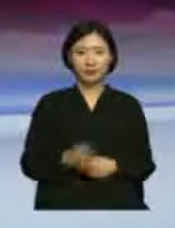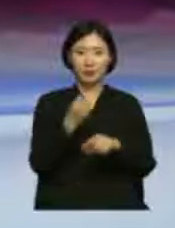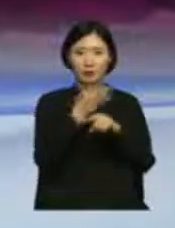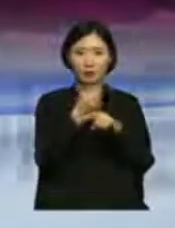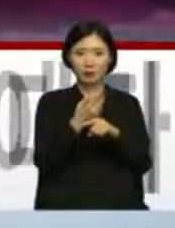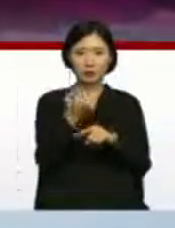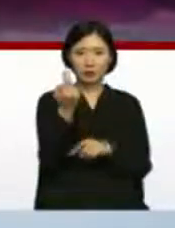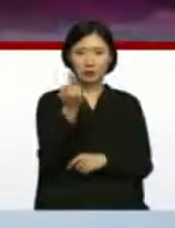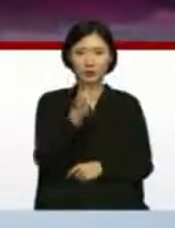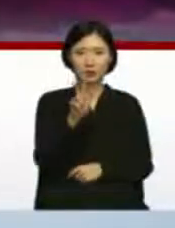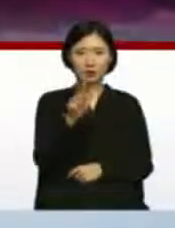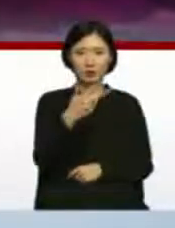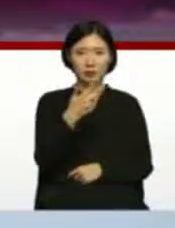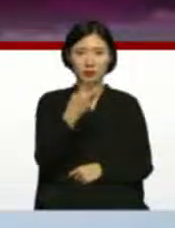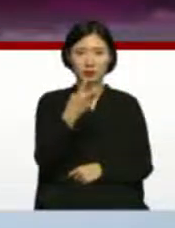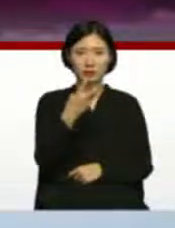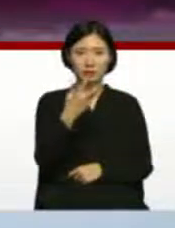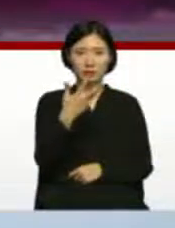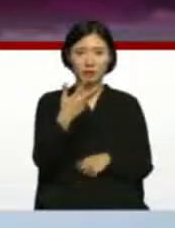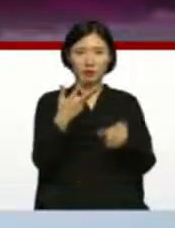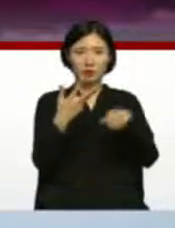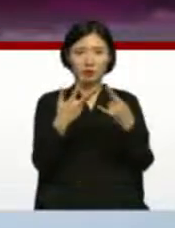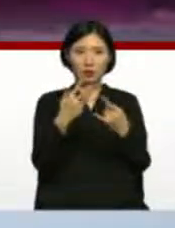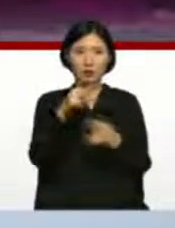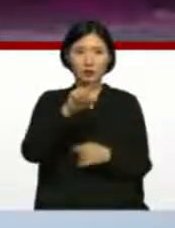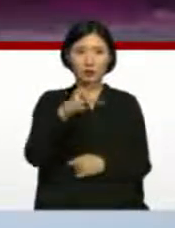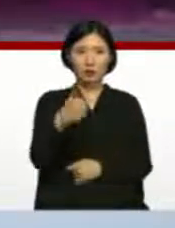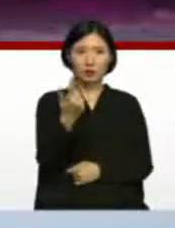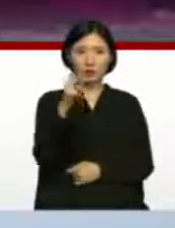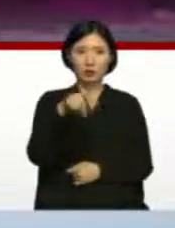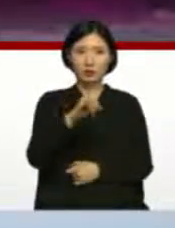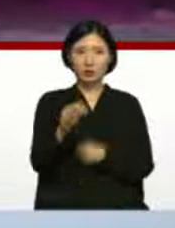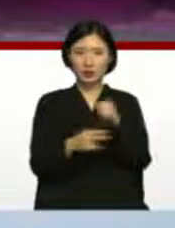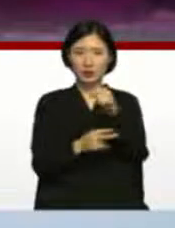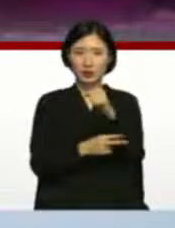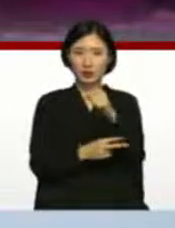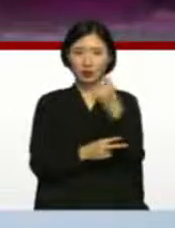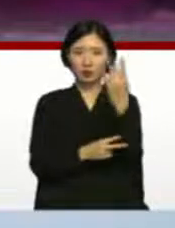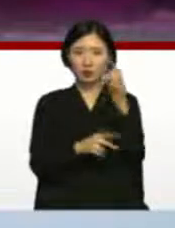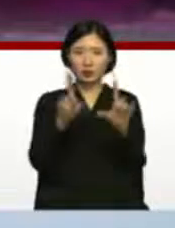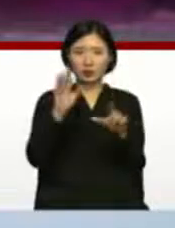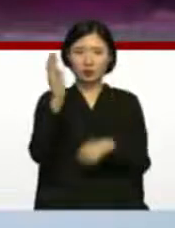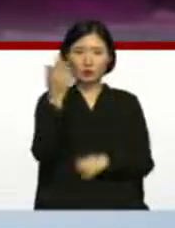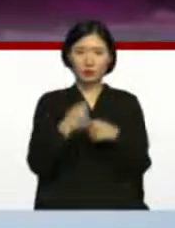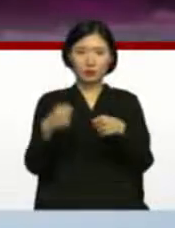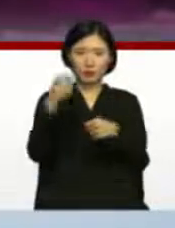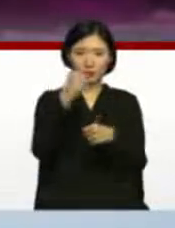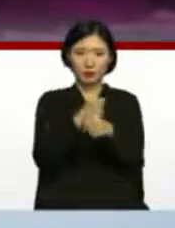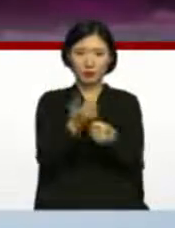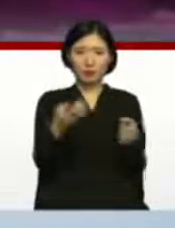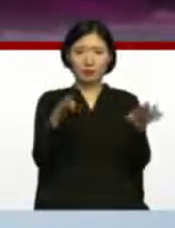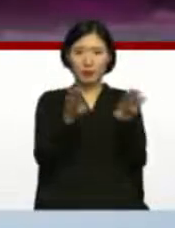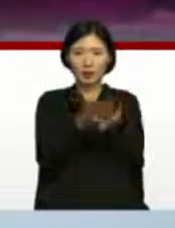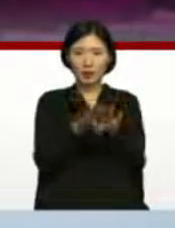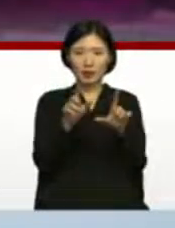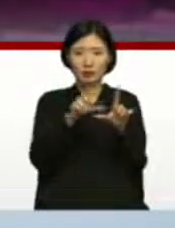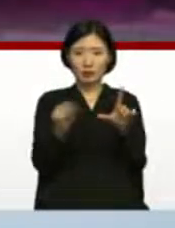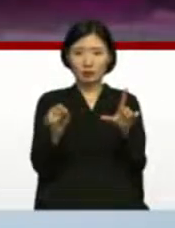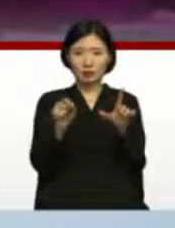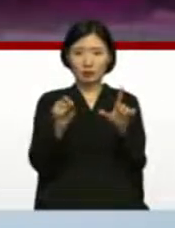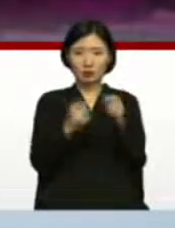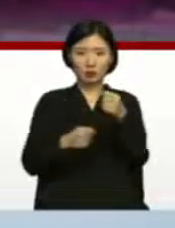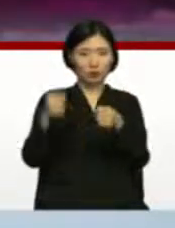보물 1738호 살구지 다리의 원형이 최근 복원됐습니다. 매몰됐던 북측 일부 교각을 복구한